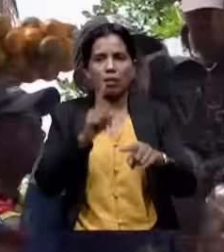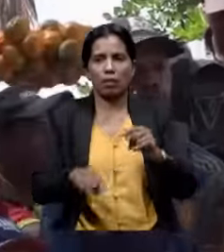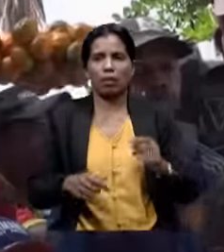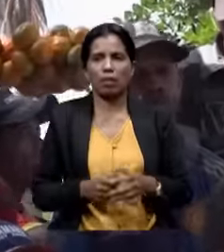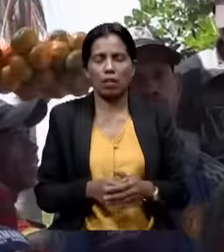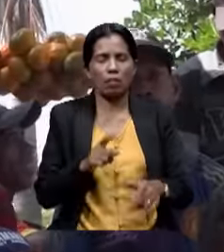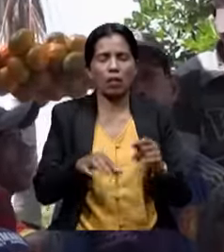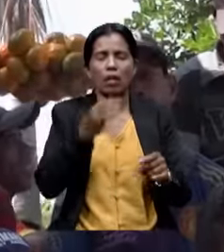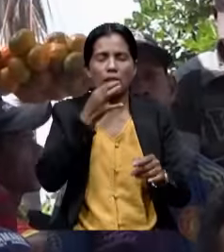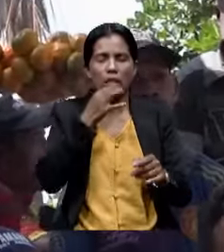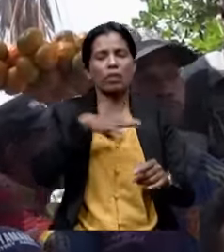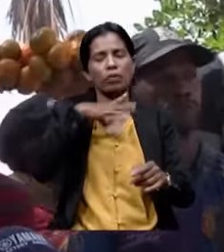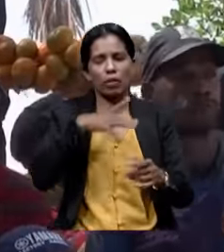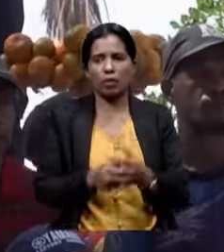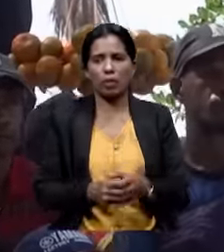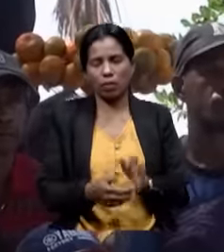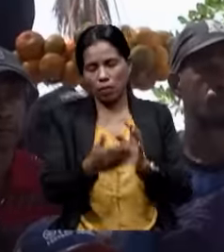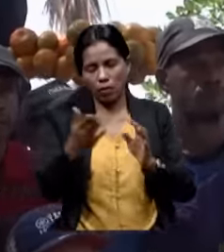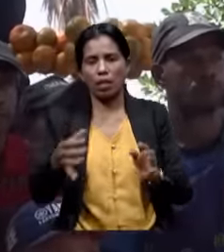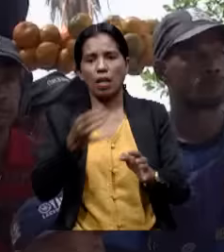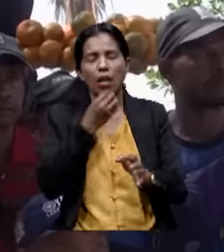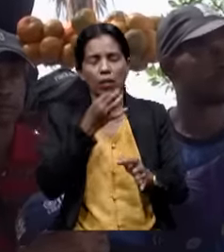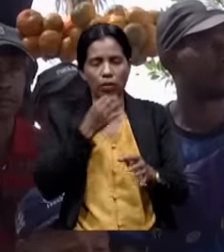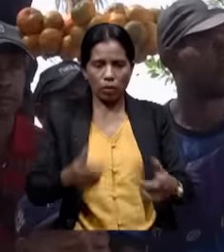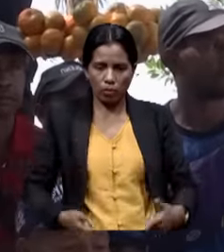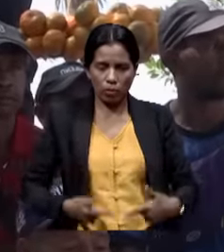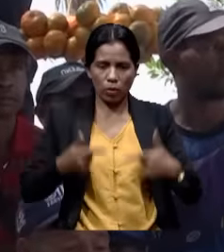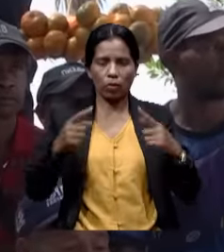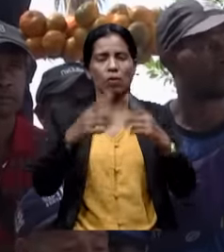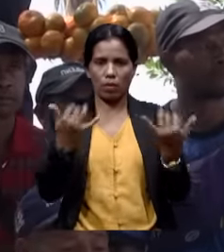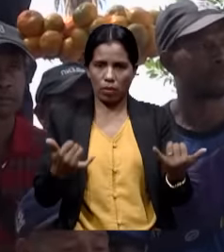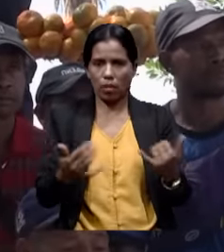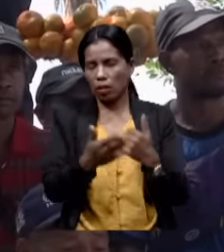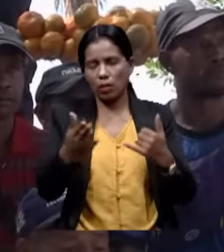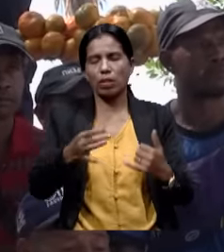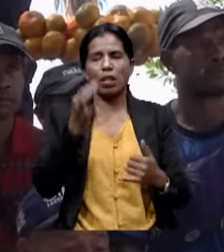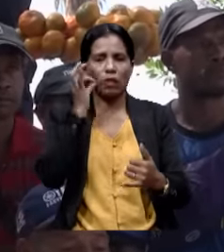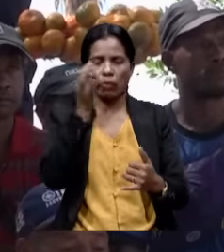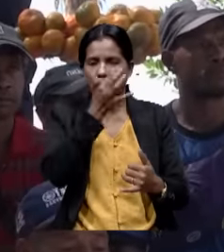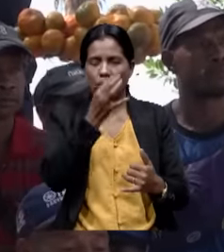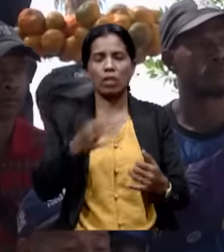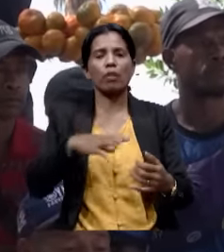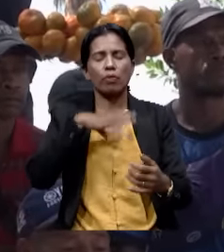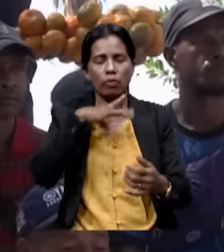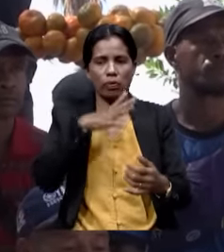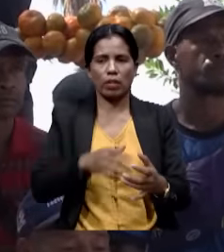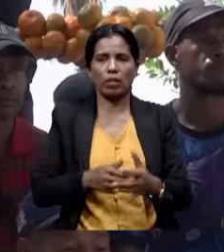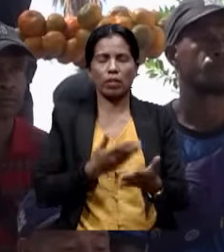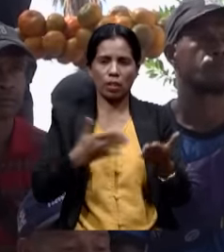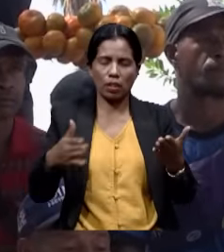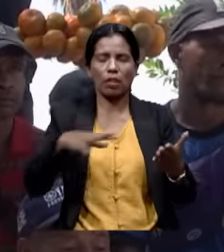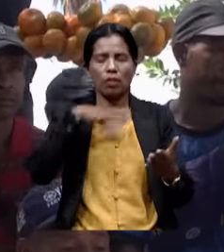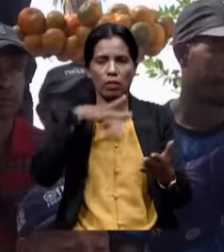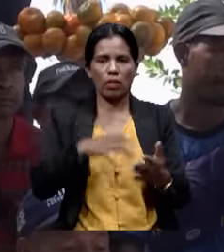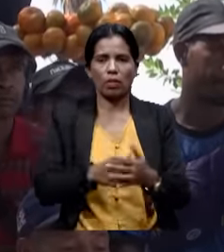sir fuer tam ay han sirne ite botsir han hutu mak moris hori no bele toa ohin loro mas ite botsir dia fale fale mak se amne produtu sir mak fuer maro